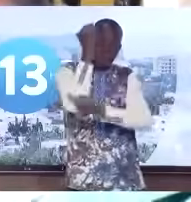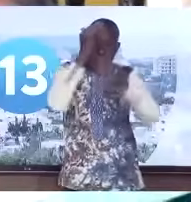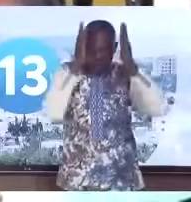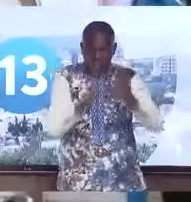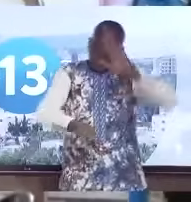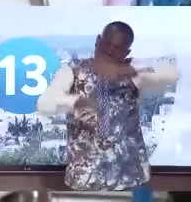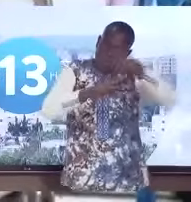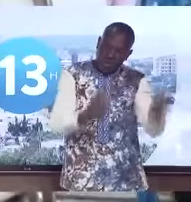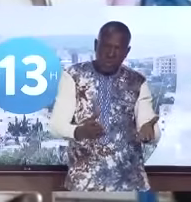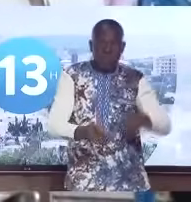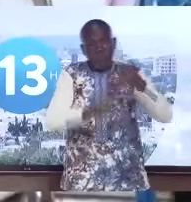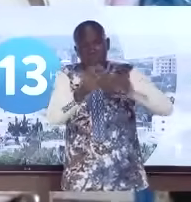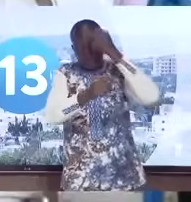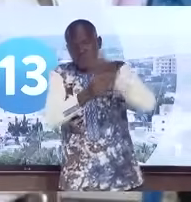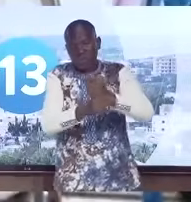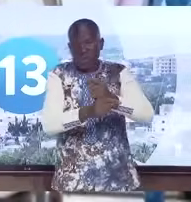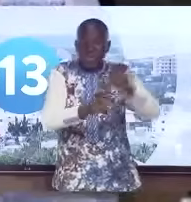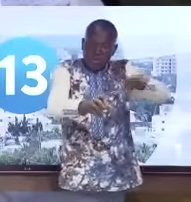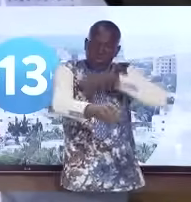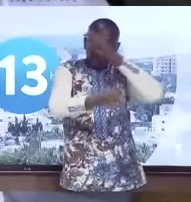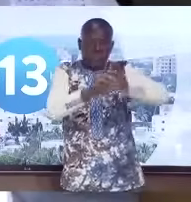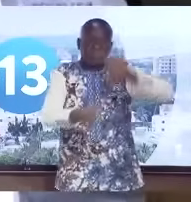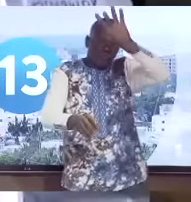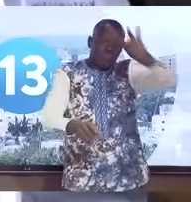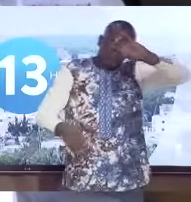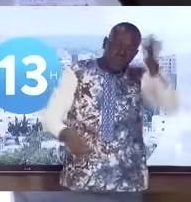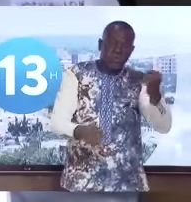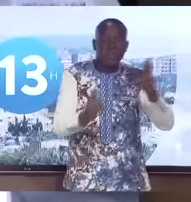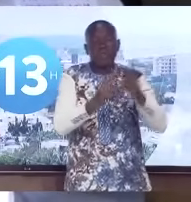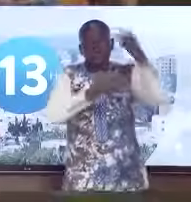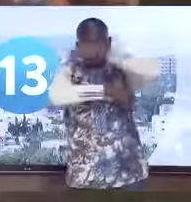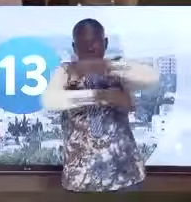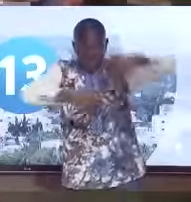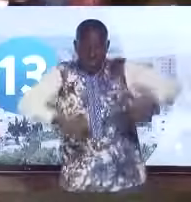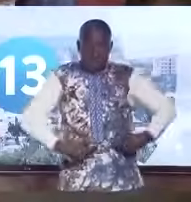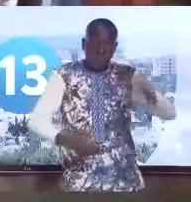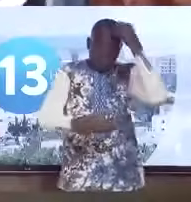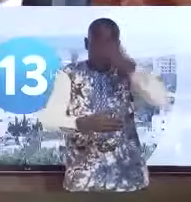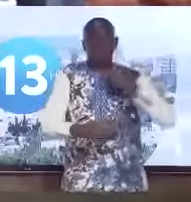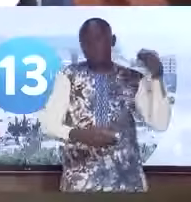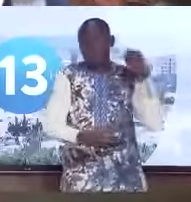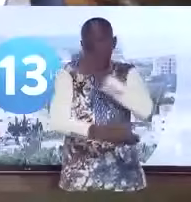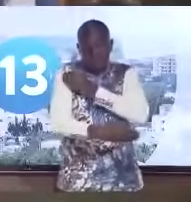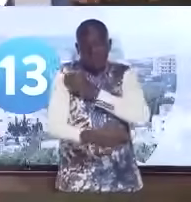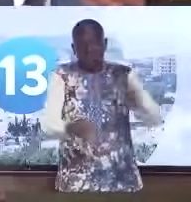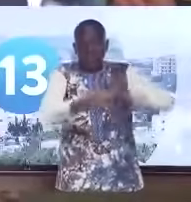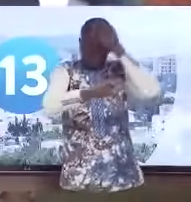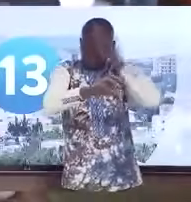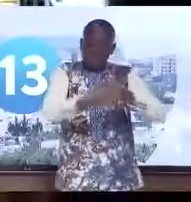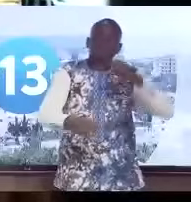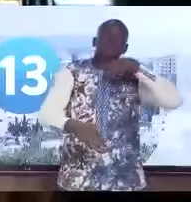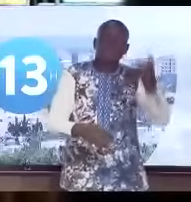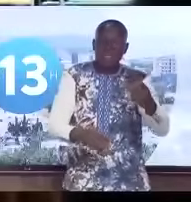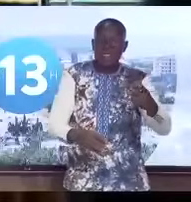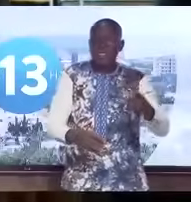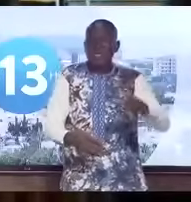après d'intenses activités tout le long de la 8e édition des Journées de la Jeunesse catholique, il était temps de se décompresser